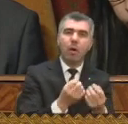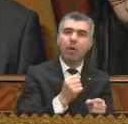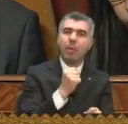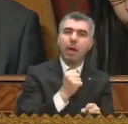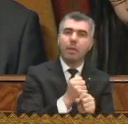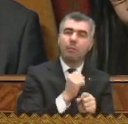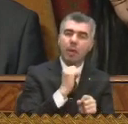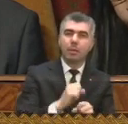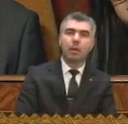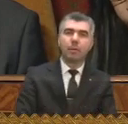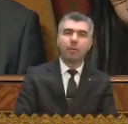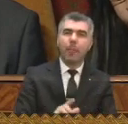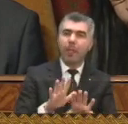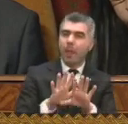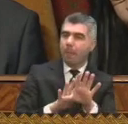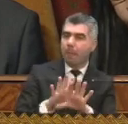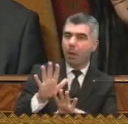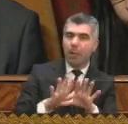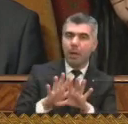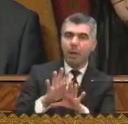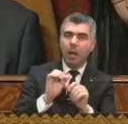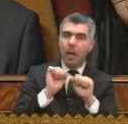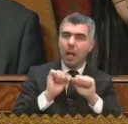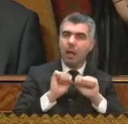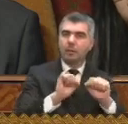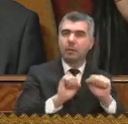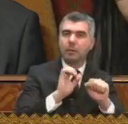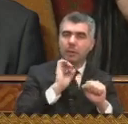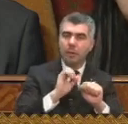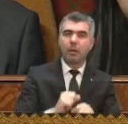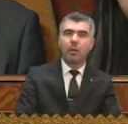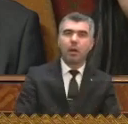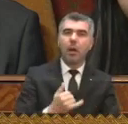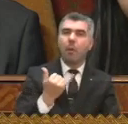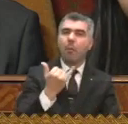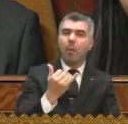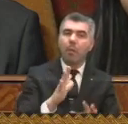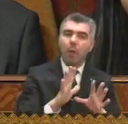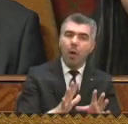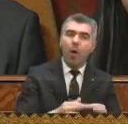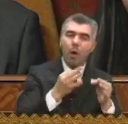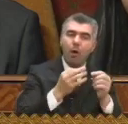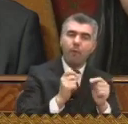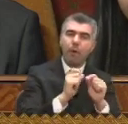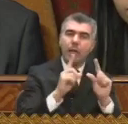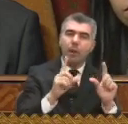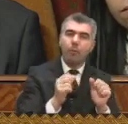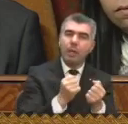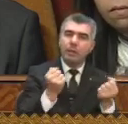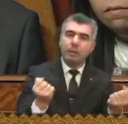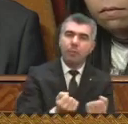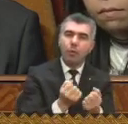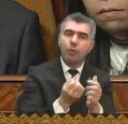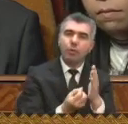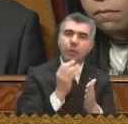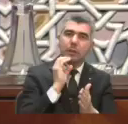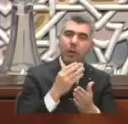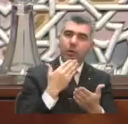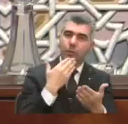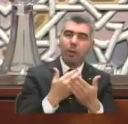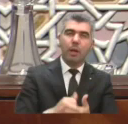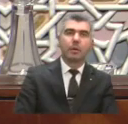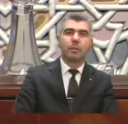عبر المبادرات الخاصة تماشيا مع جاءت به مخرجات النموذج التنموي الجديد. وشكرا.